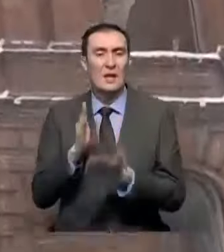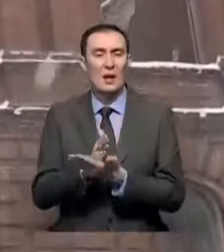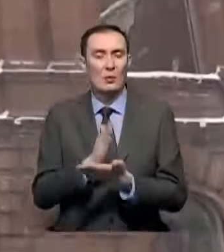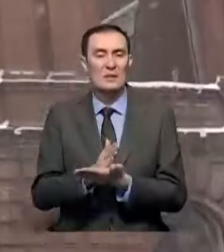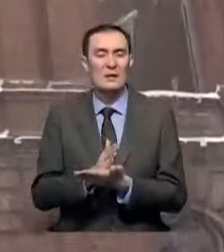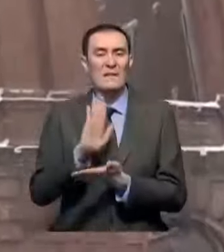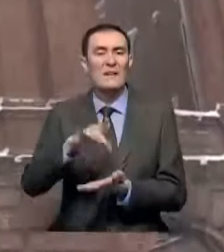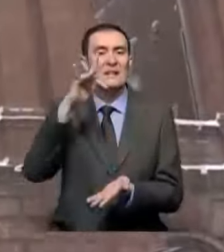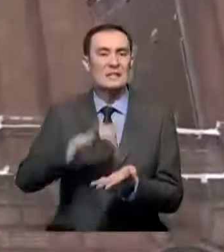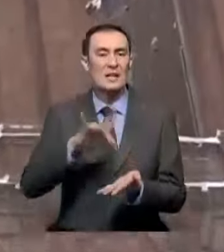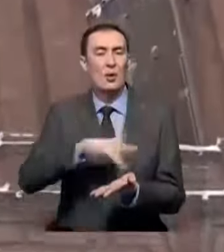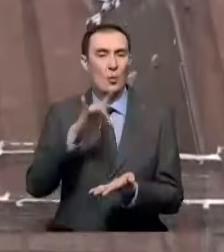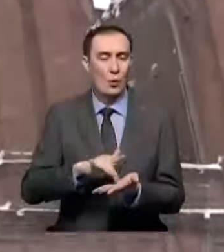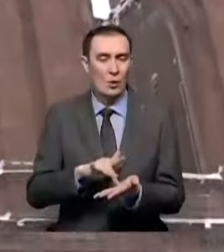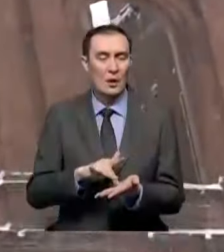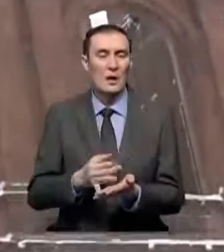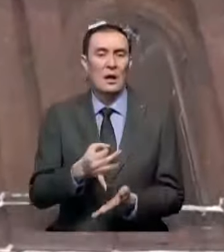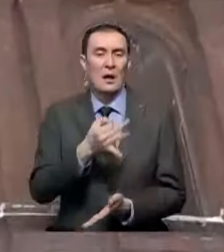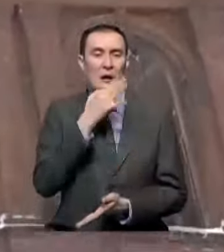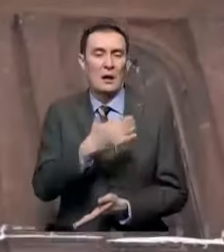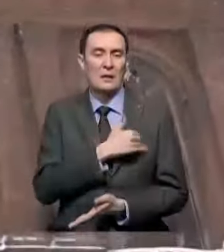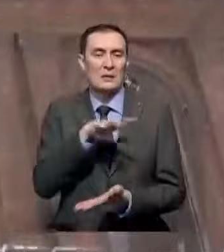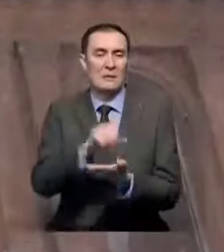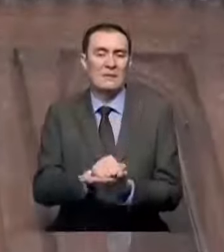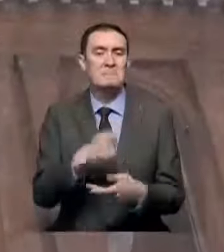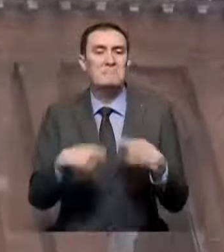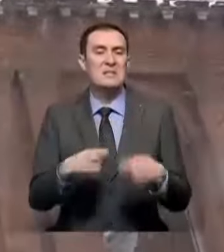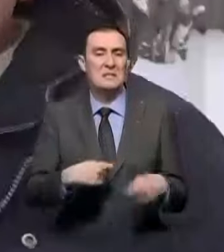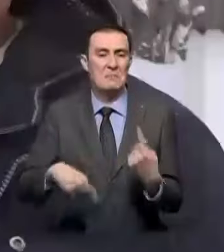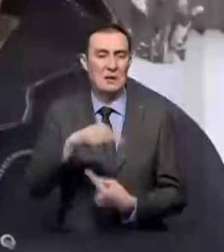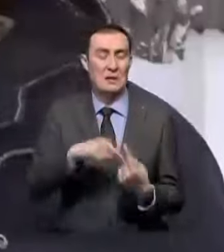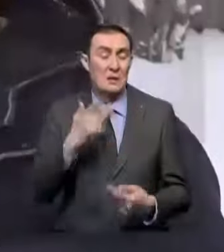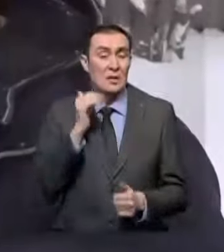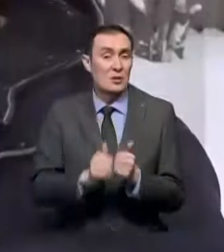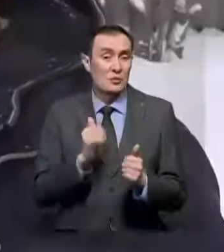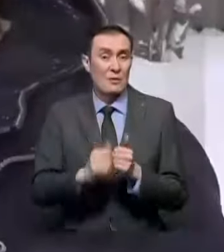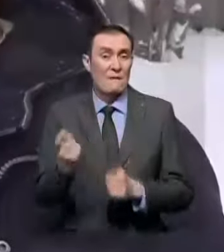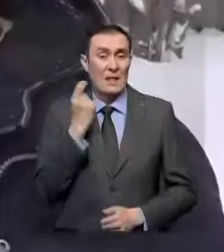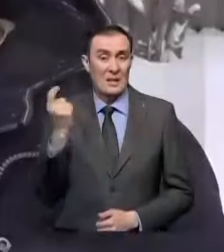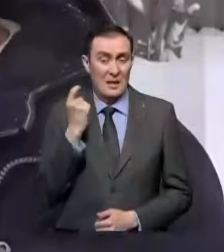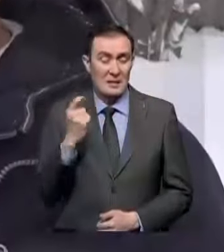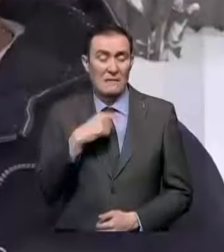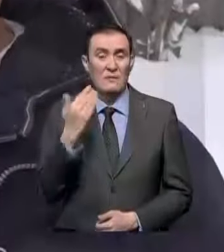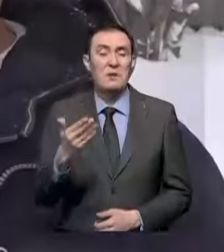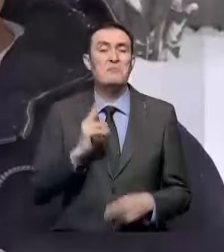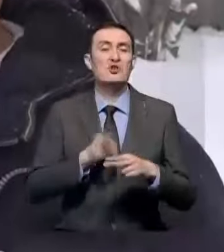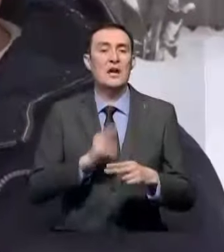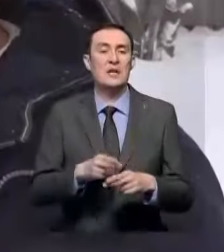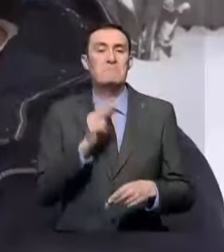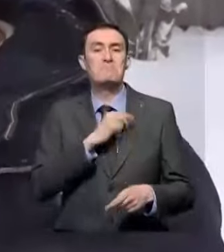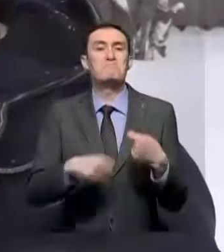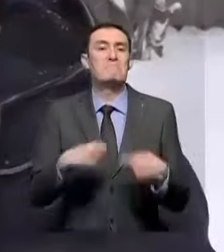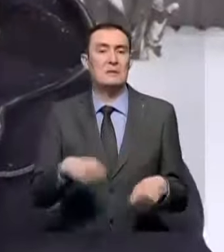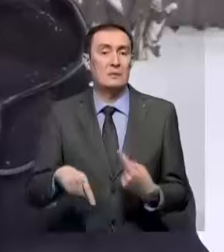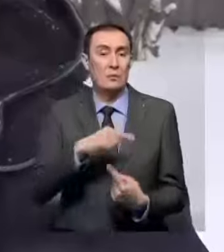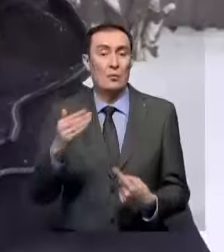расположенные преимущественно в центре города, лакомый кусочек для бизнесменов. Зачастую владельцы, они говорят, вы препятствуете ведению бизнеса.